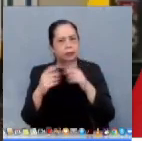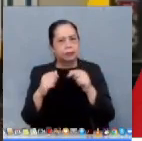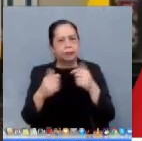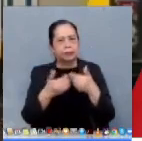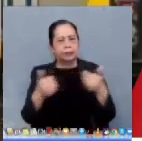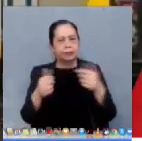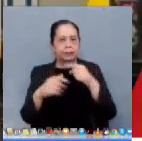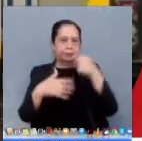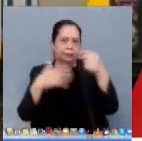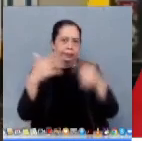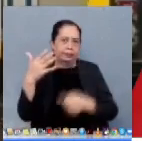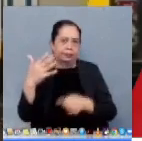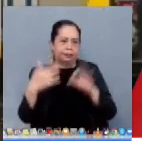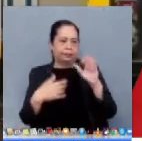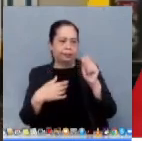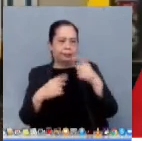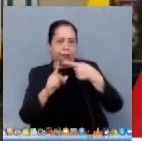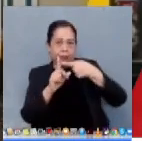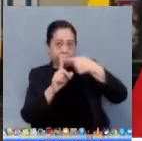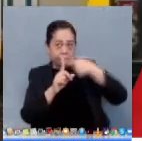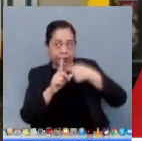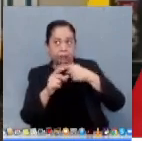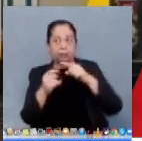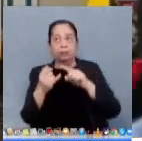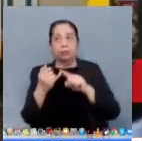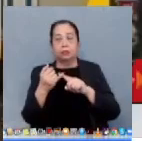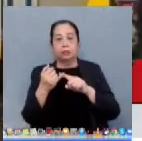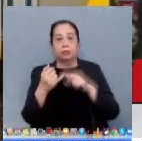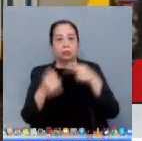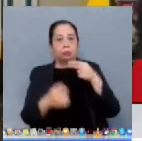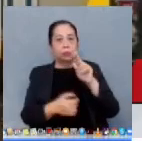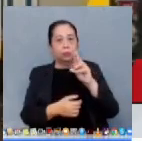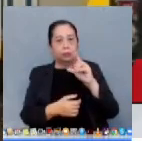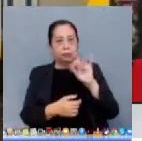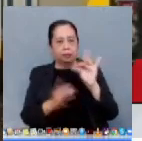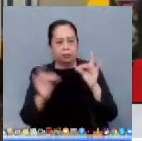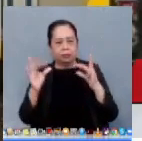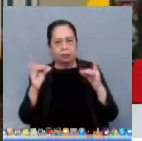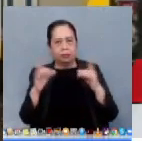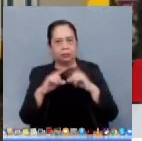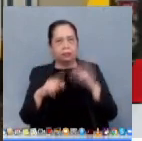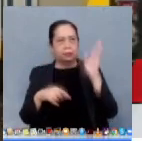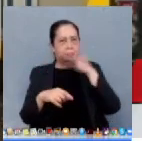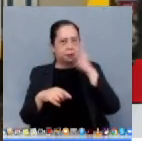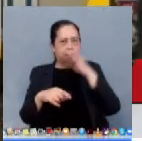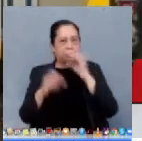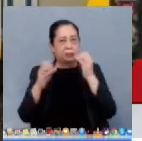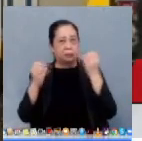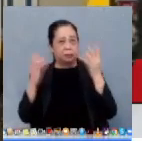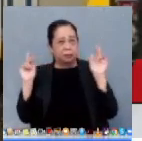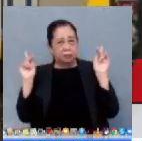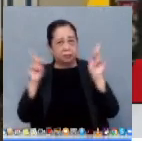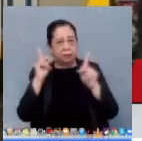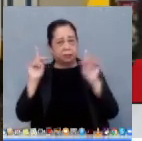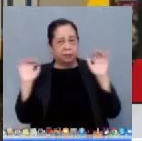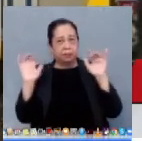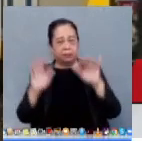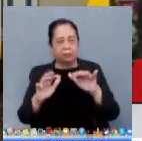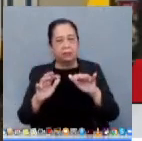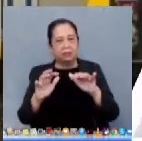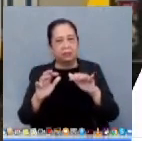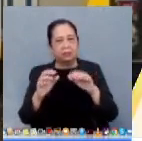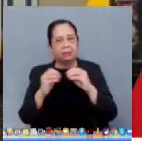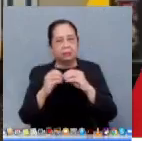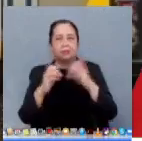Yung temperature, humidity, and then pollution. Pag maraming tao sa loob ng train, you will expect